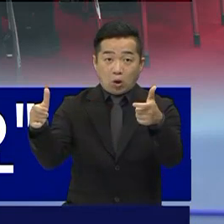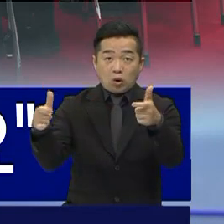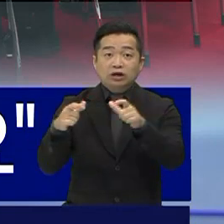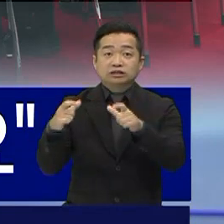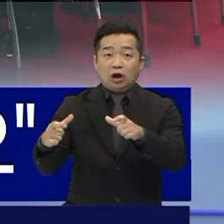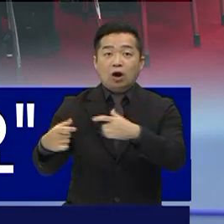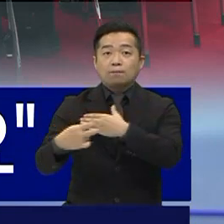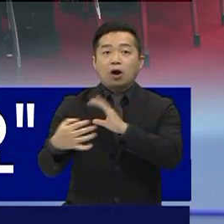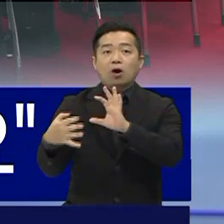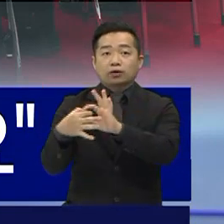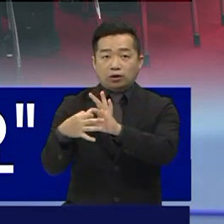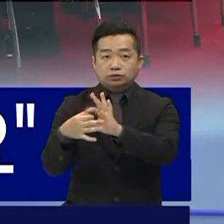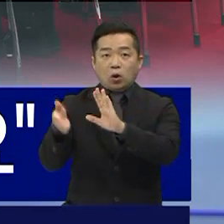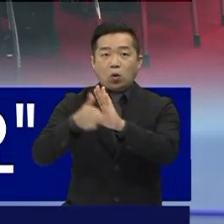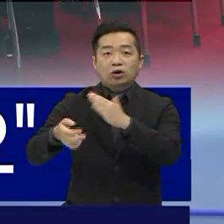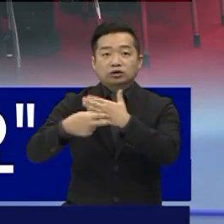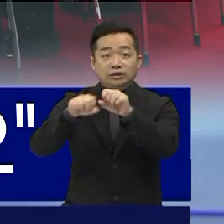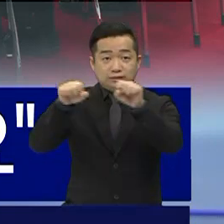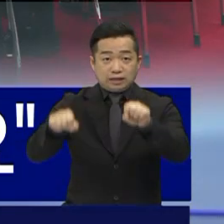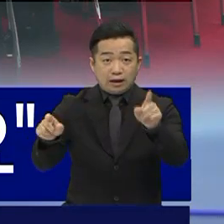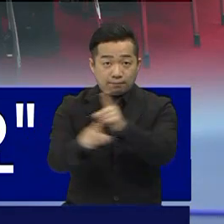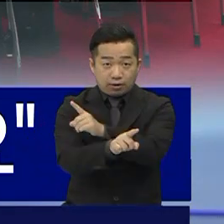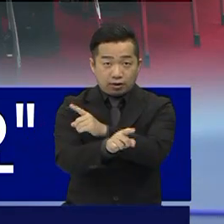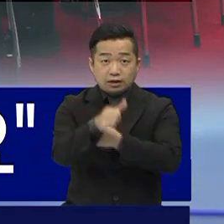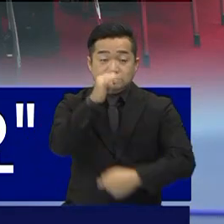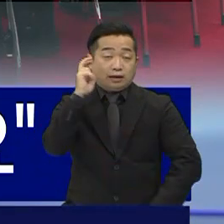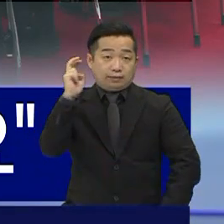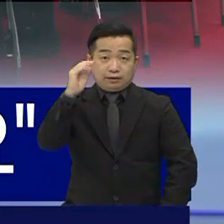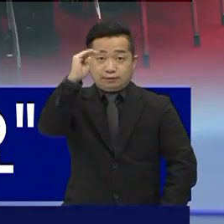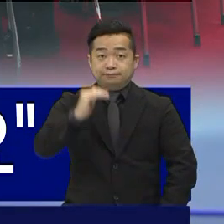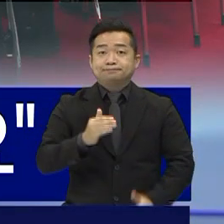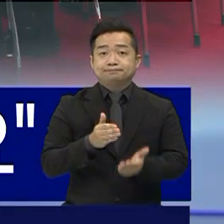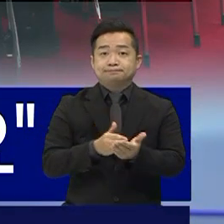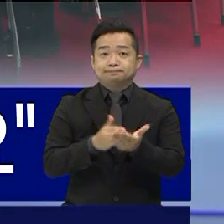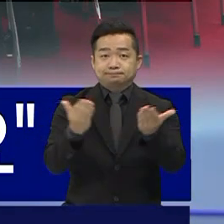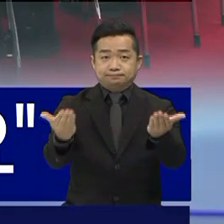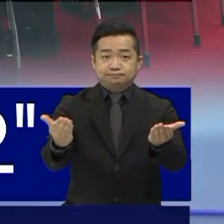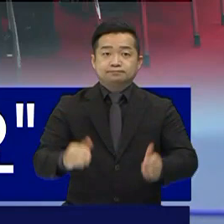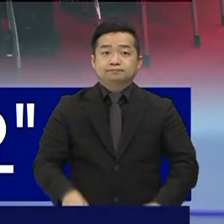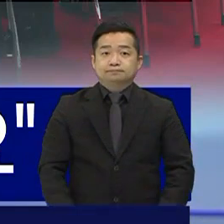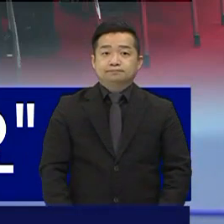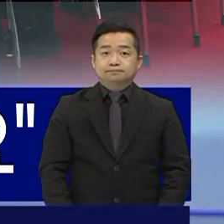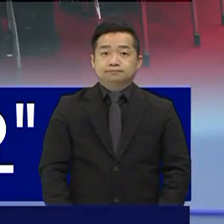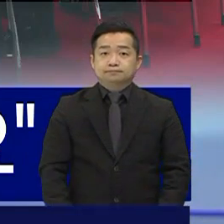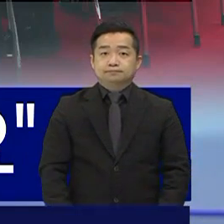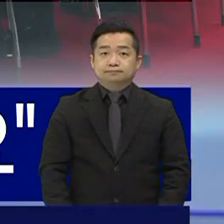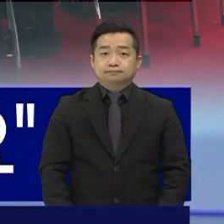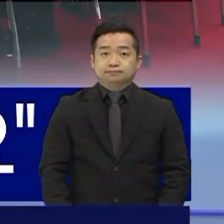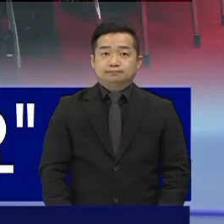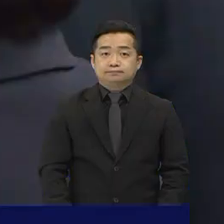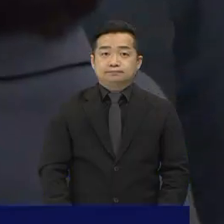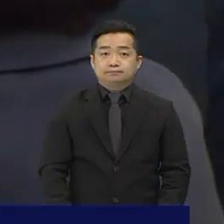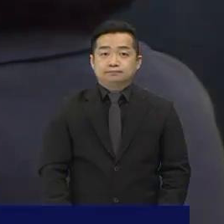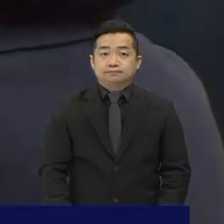병의원과 연계하는 공공의료 시스템 개편에 나설 걸로 보입니다. 한상우 기자가 보도합니다.